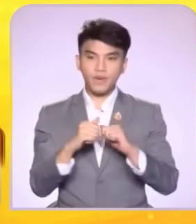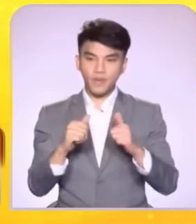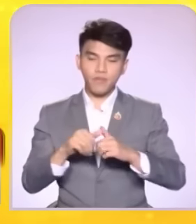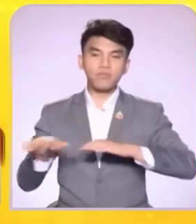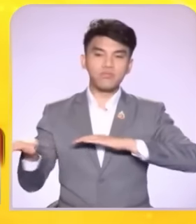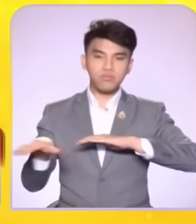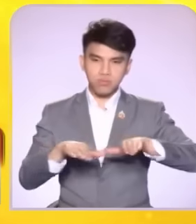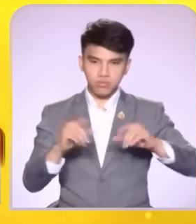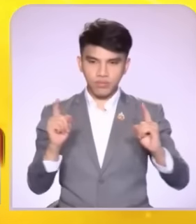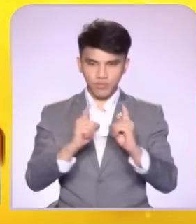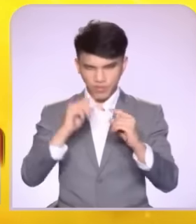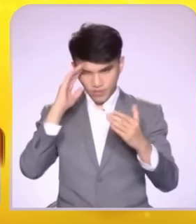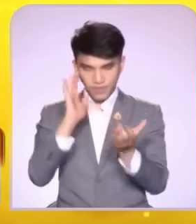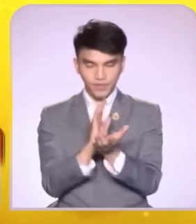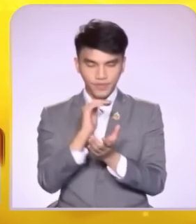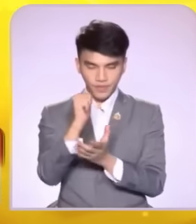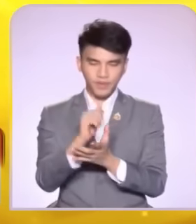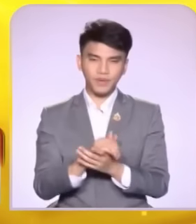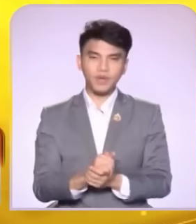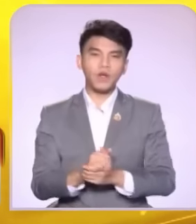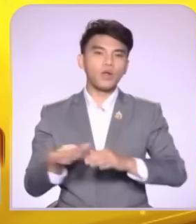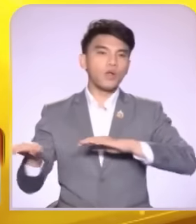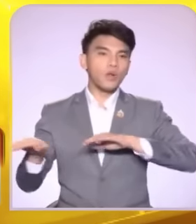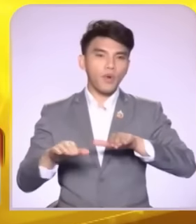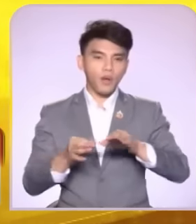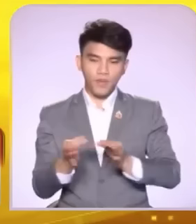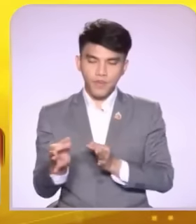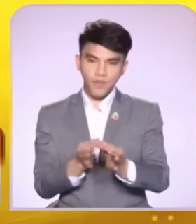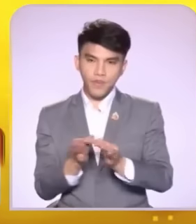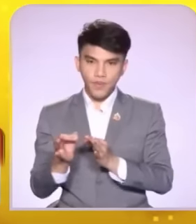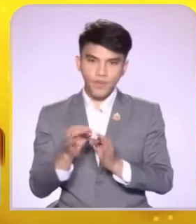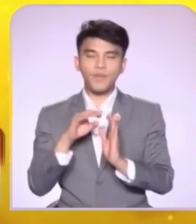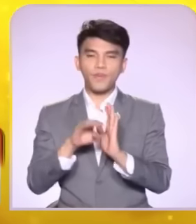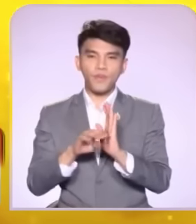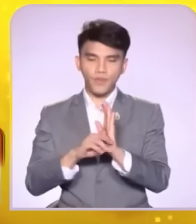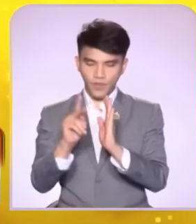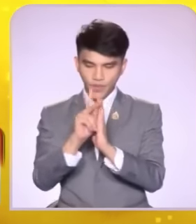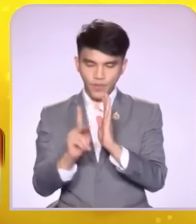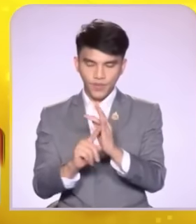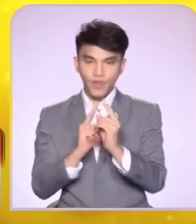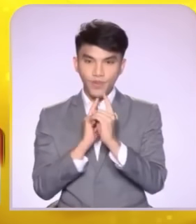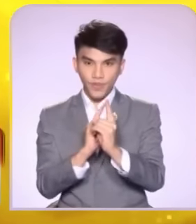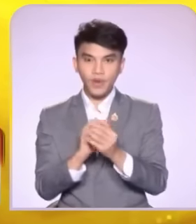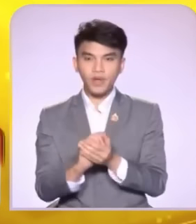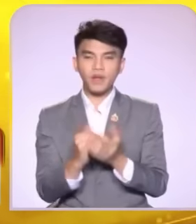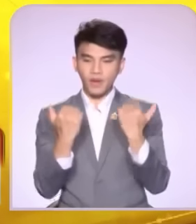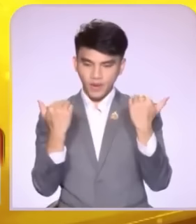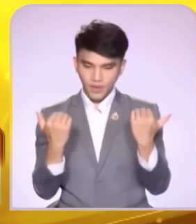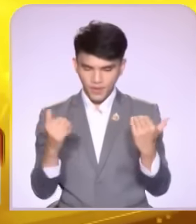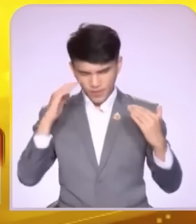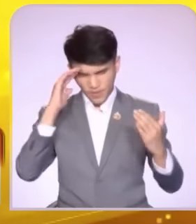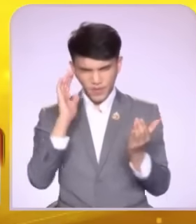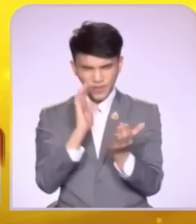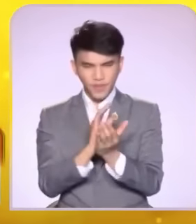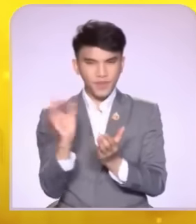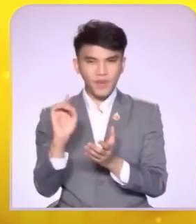ร้อมที่จะไปมอบตัวกับตำรวจพร้อมที่จะเข้าชี้แจงผ่านกระบวนการยุติธรร ม ทีนี้ในมุมของตำรว